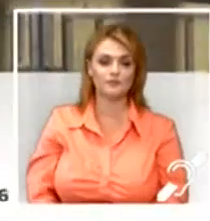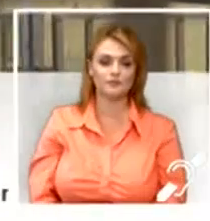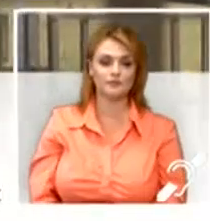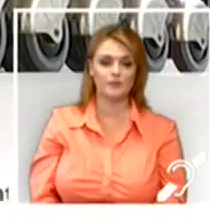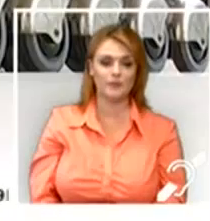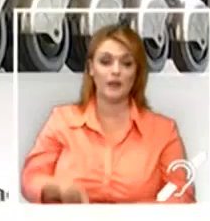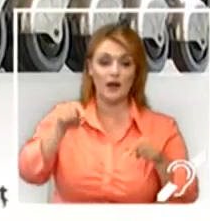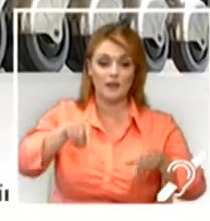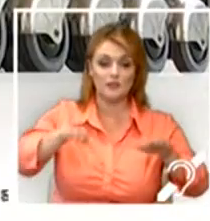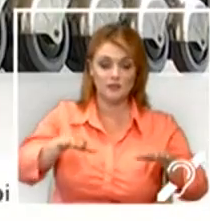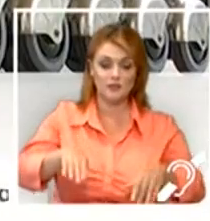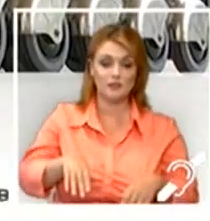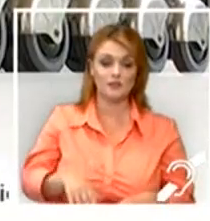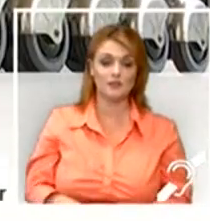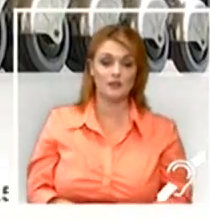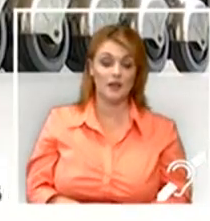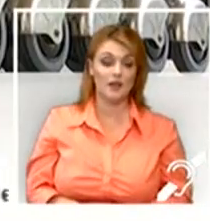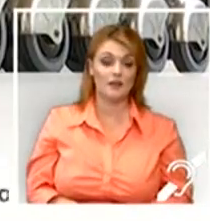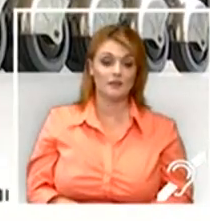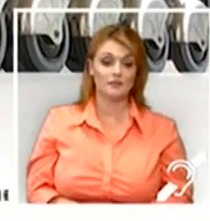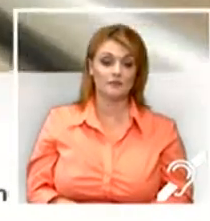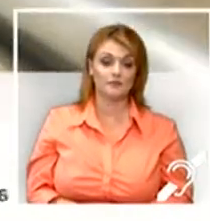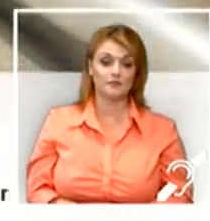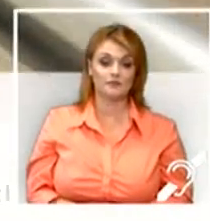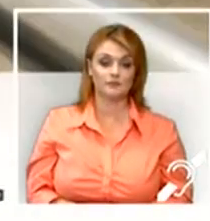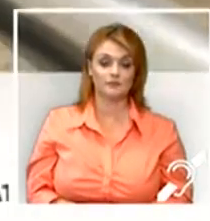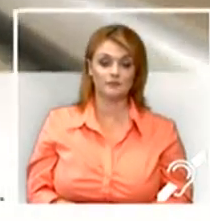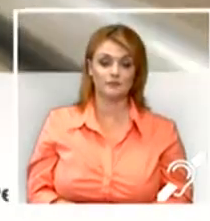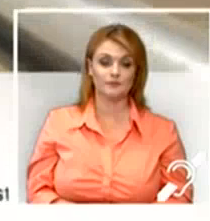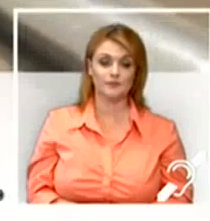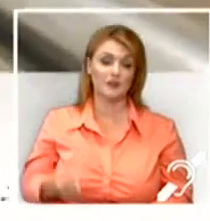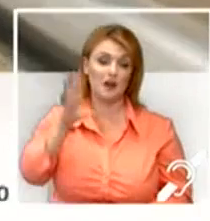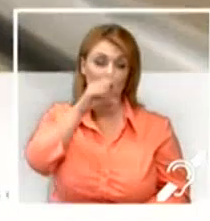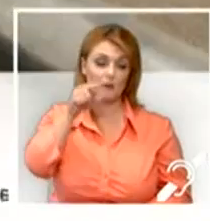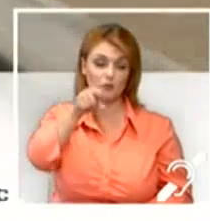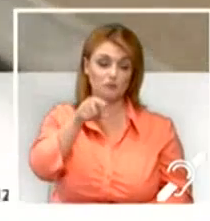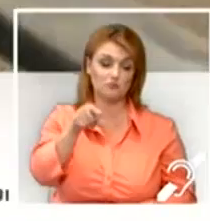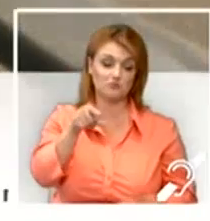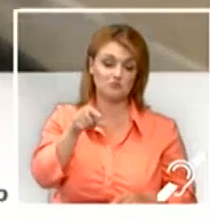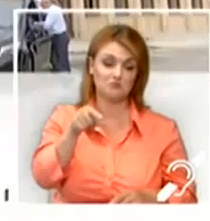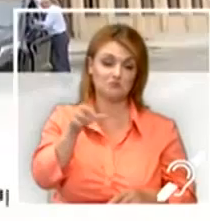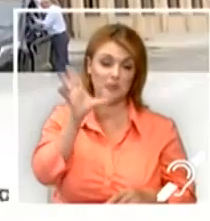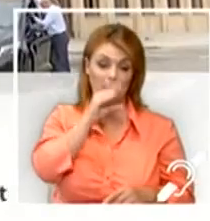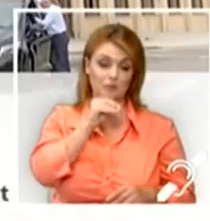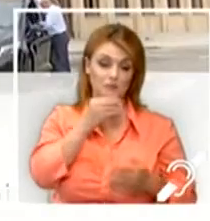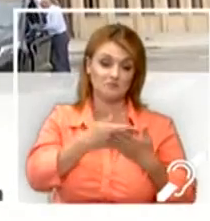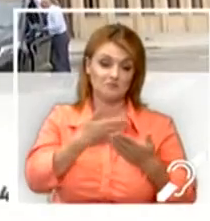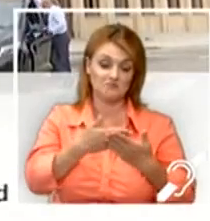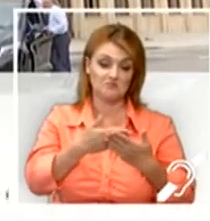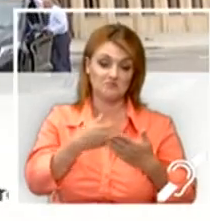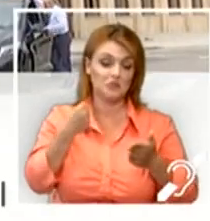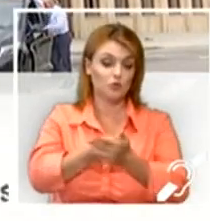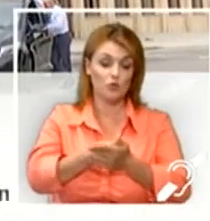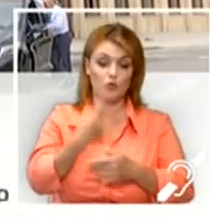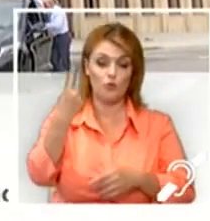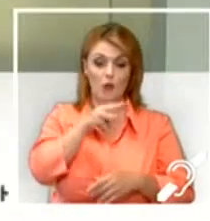Pe Băneasa, în cel mai fericit caz, poți să înghesui acolo undeva la 1,5 milion de pasageri. nu mai